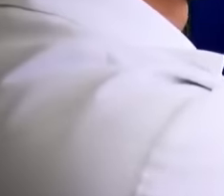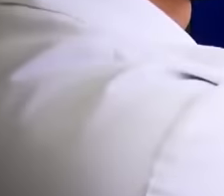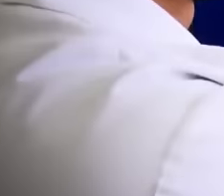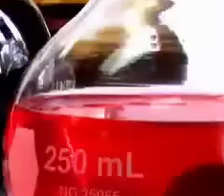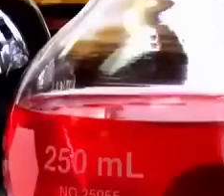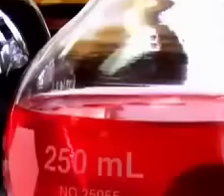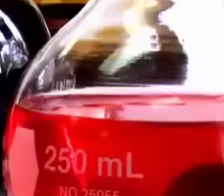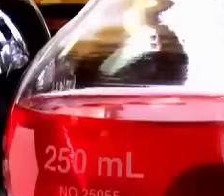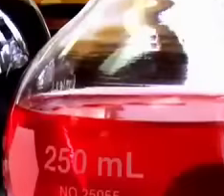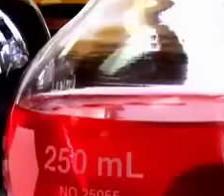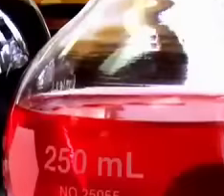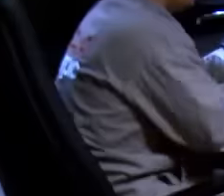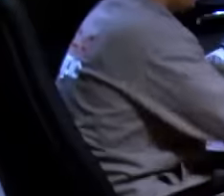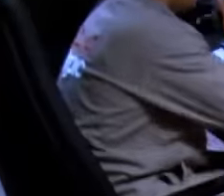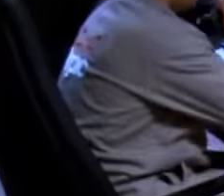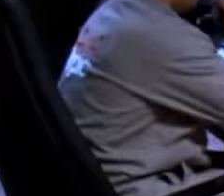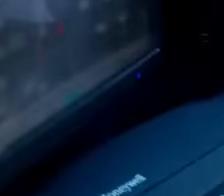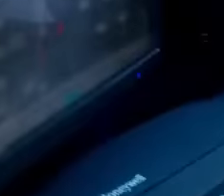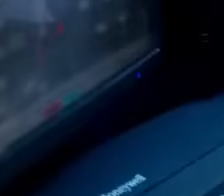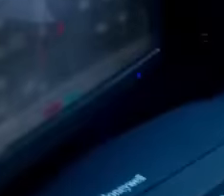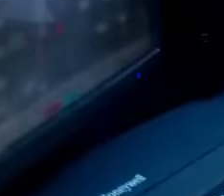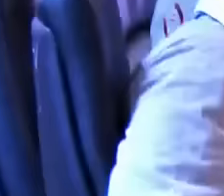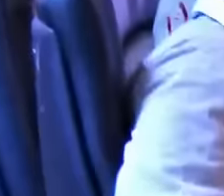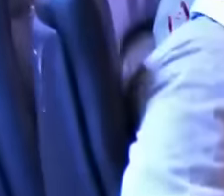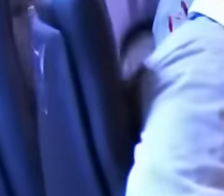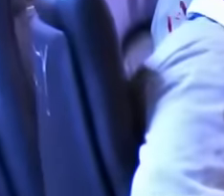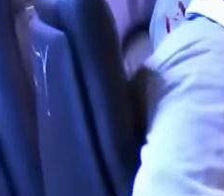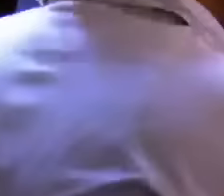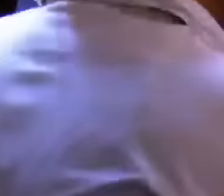هدفنا تنمية الموارد البشرية العمانية.